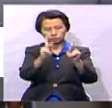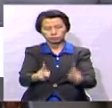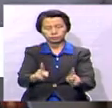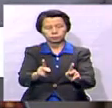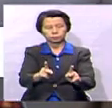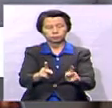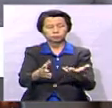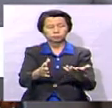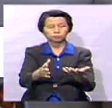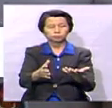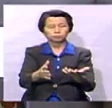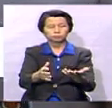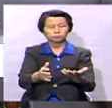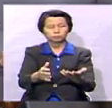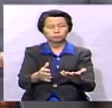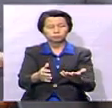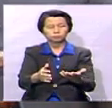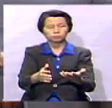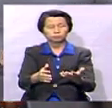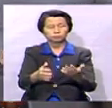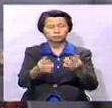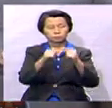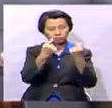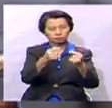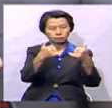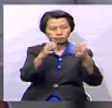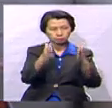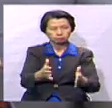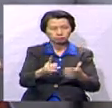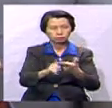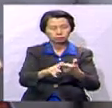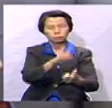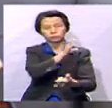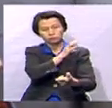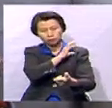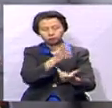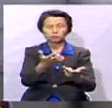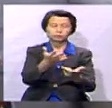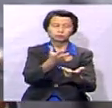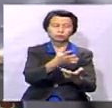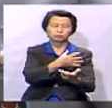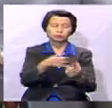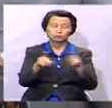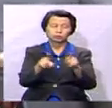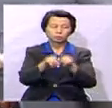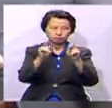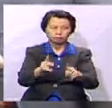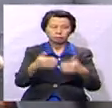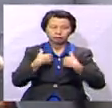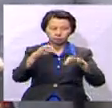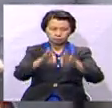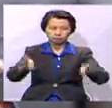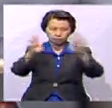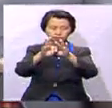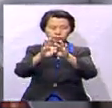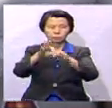stakeholder, iaitu bekas-bekas pemain dan bekas-bekas jurulatih dan segala pihak yang ada kepentingan